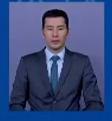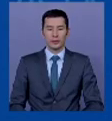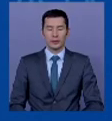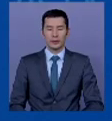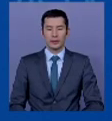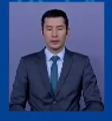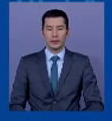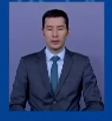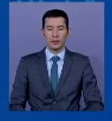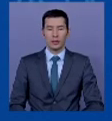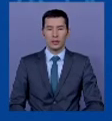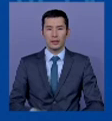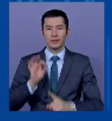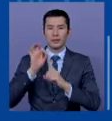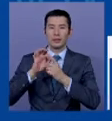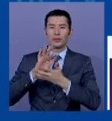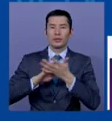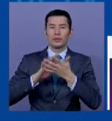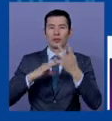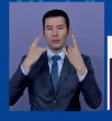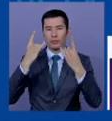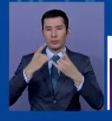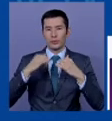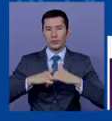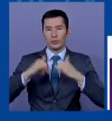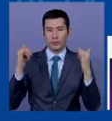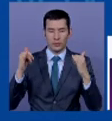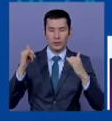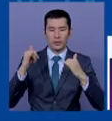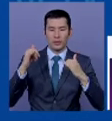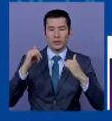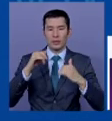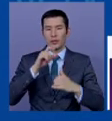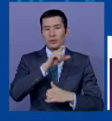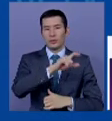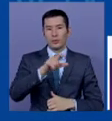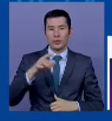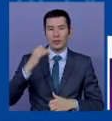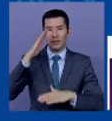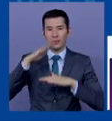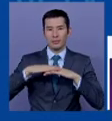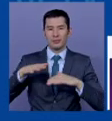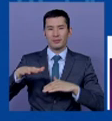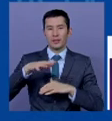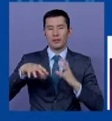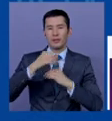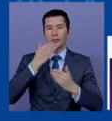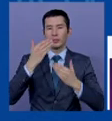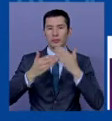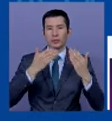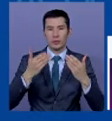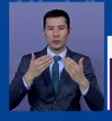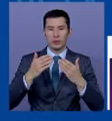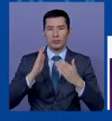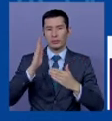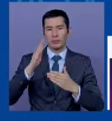Целях дальнейшего расширения маршрутной сети. Маршрут желісін кеңейту мақсатында тұрғындар мен аудан әкімдіктерінің сұранысы бойынша жаңа қоғамдық көліктерді